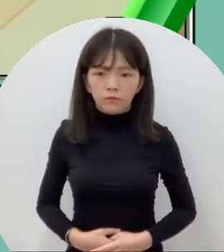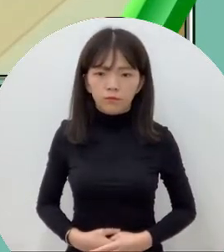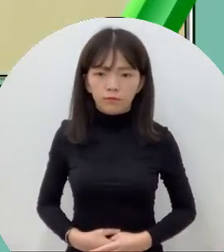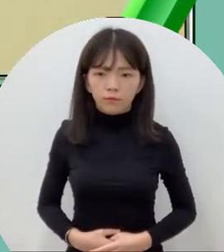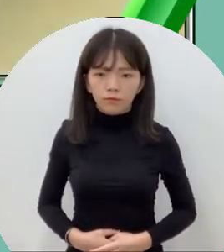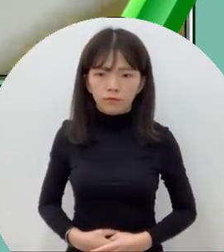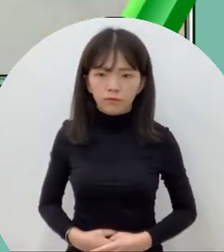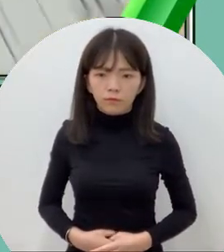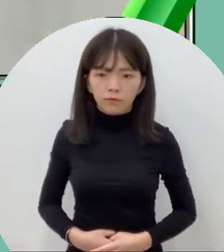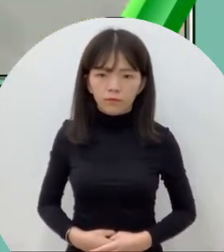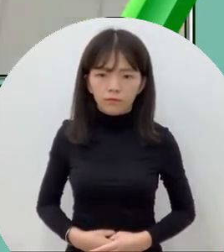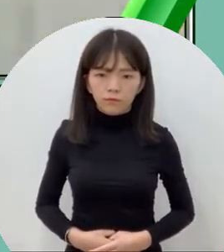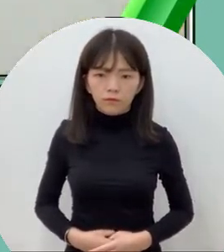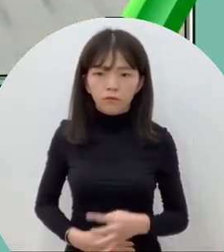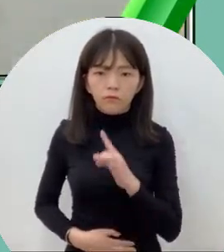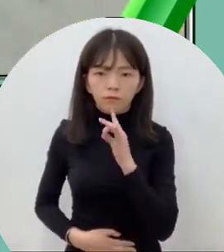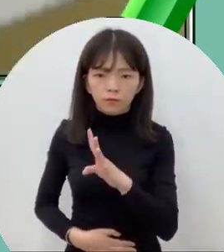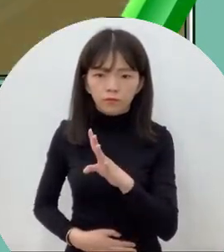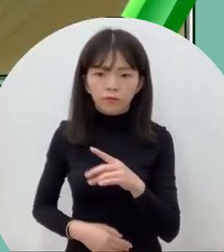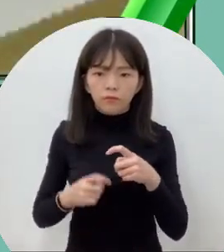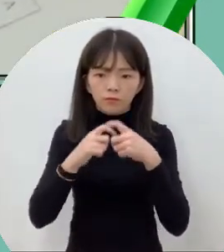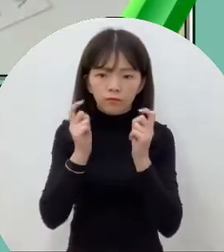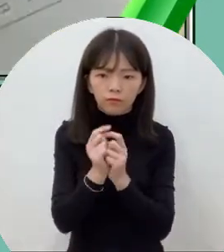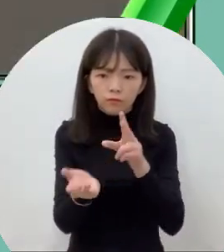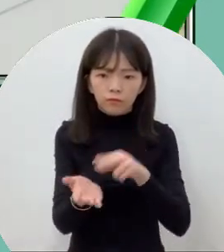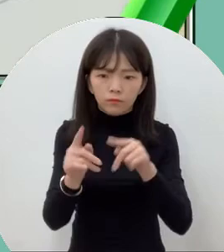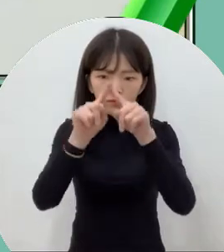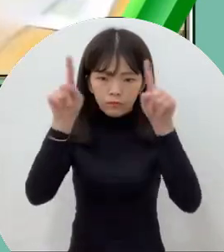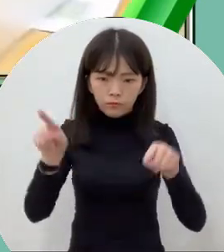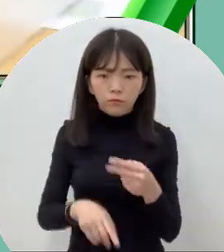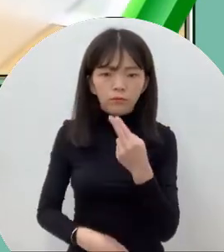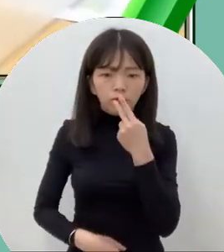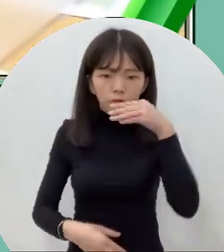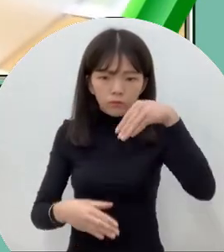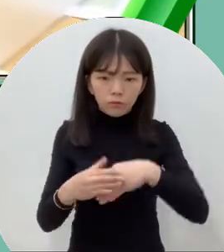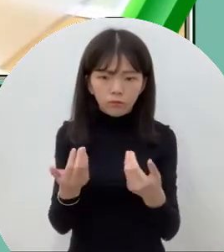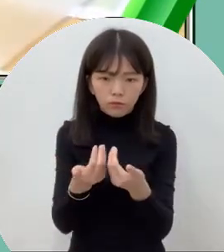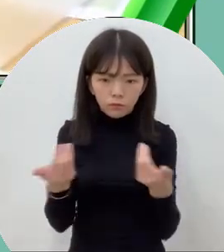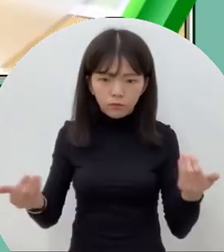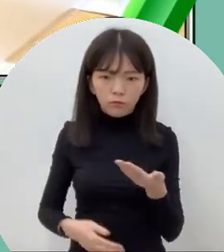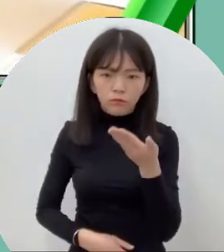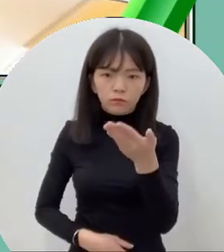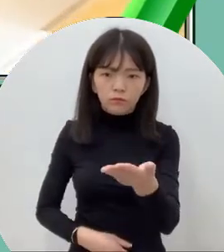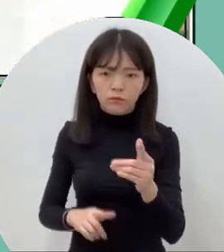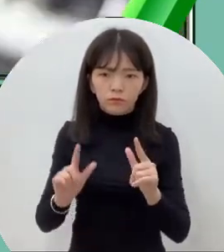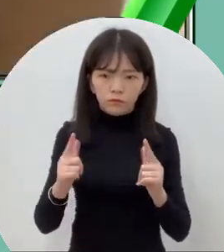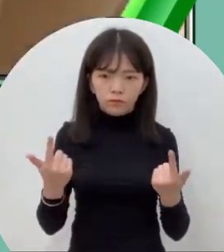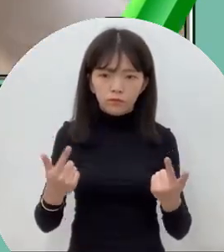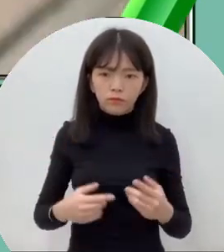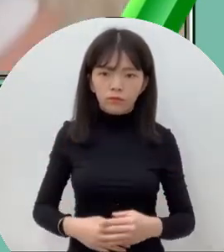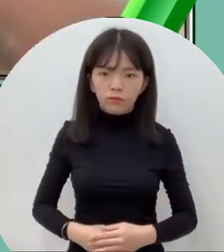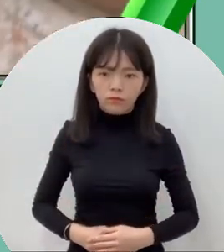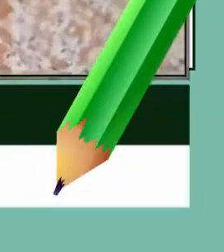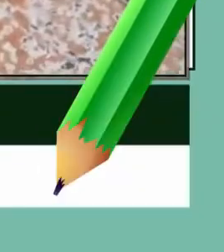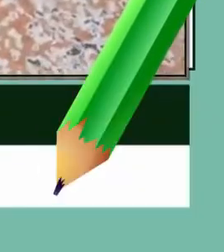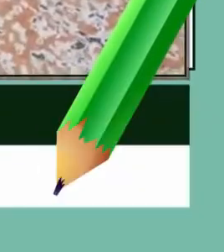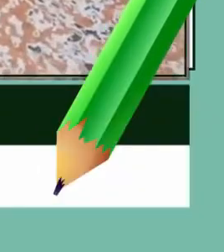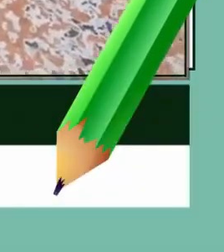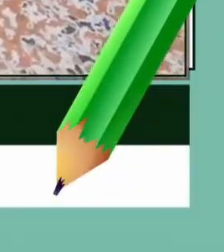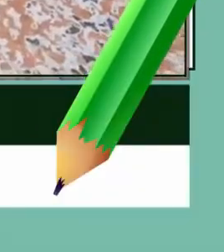문제지는 의자 아래 바닥에 내려놓습니다. 단, 개인 문제지 보관용 봉투는 별도로 배부하지